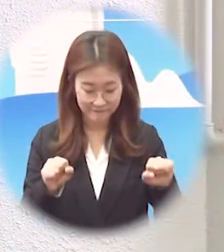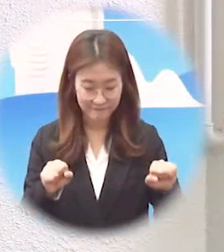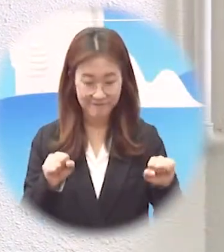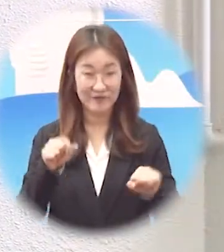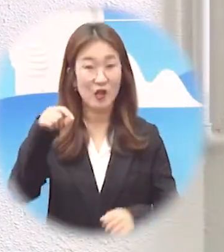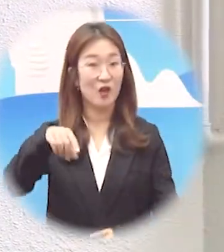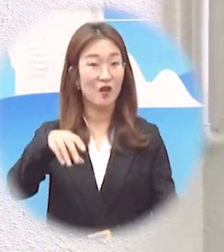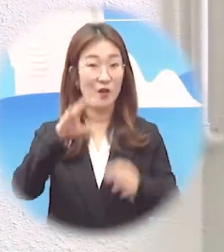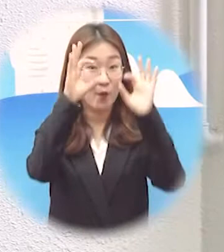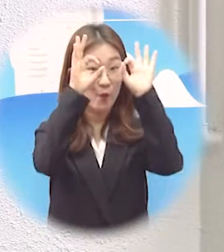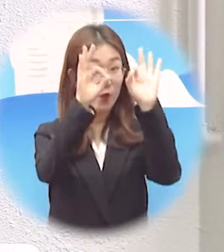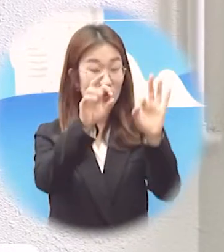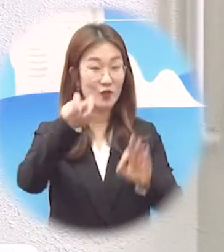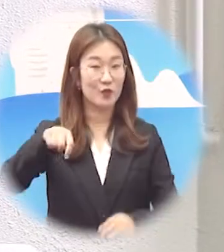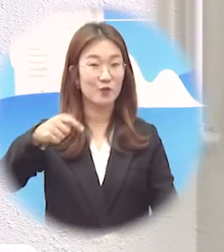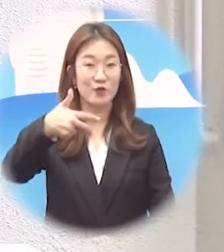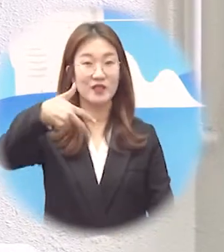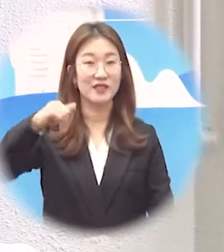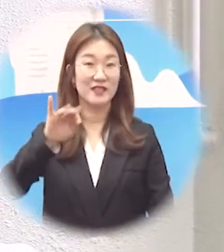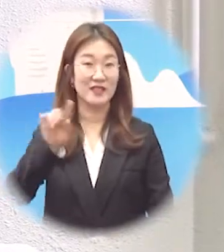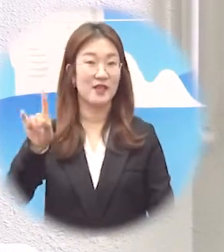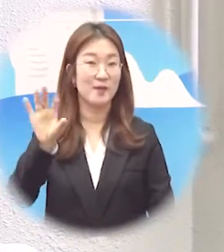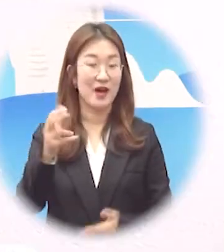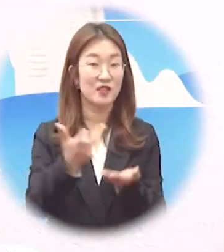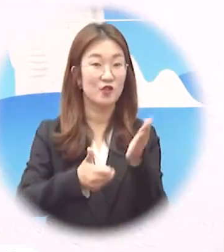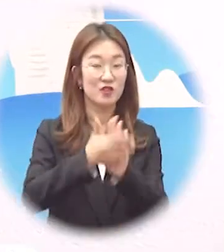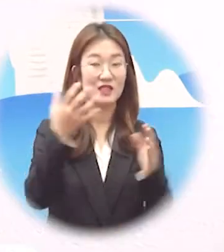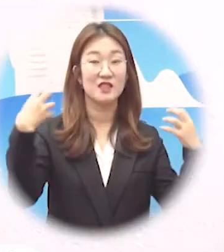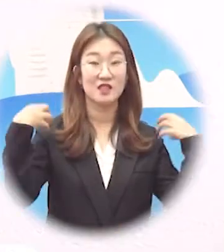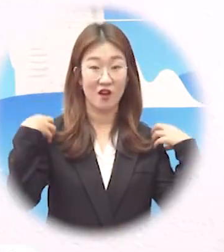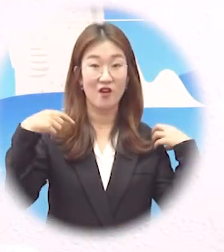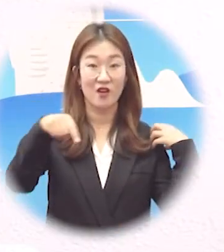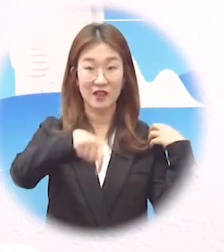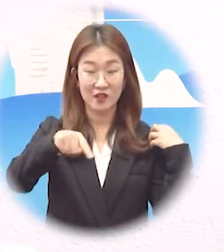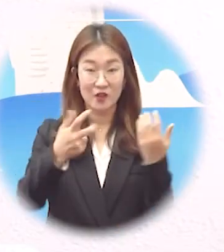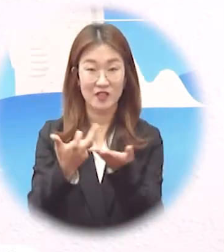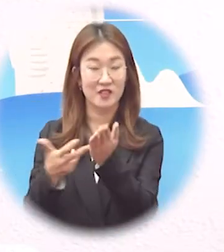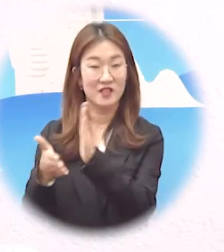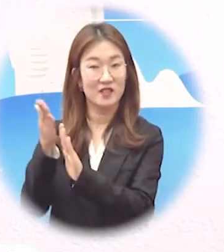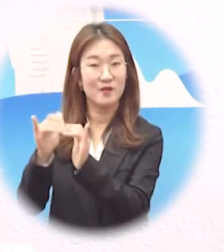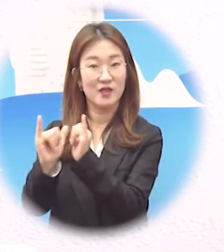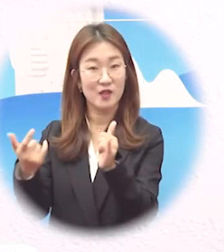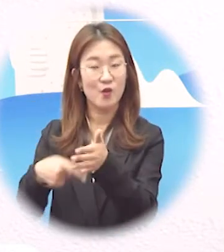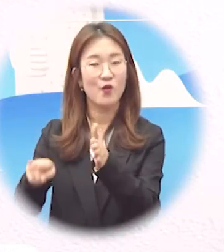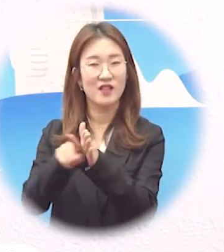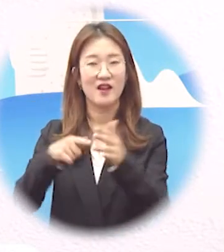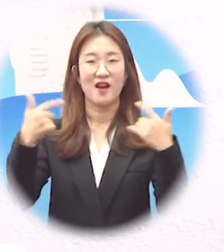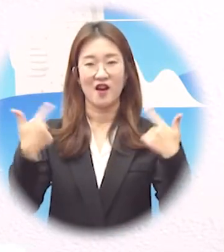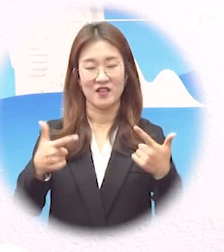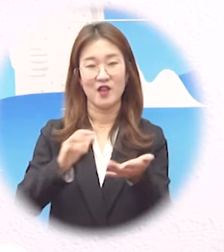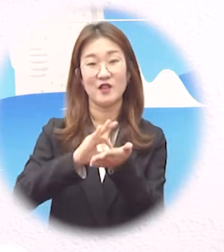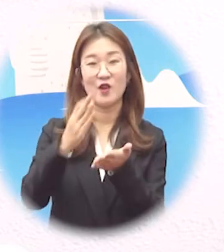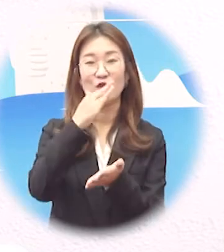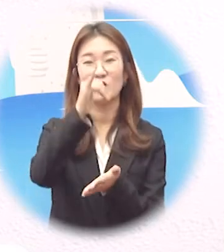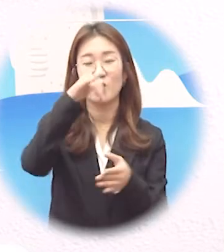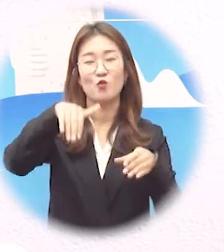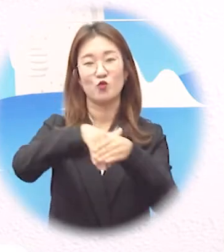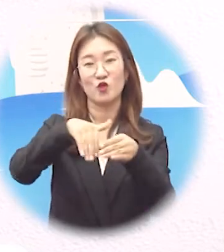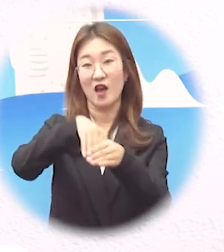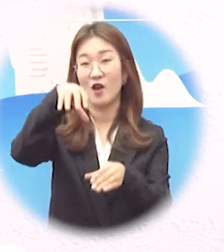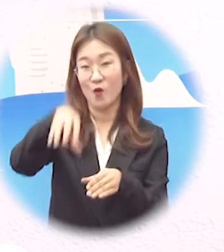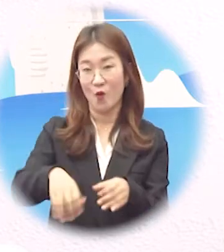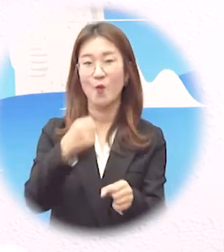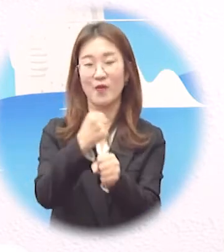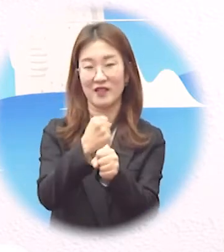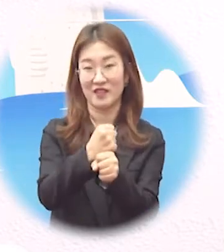5 안녕하세요 여기고 이씨는 문지방을 제주시에서 10 11 들을 위해서 공제 활용할 수 있는